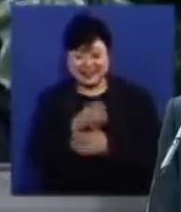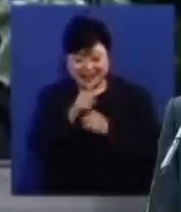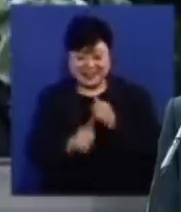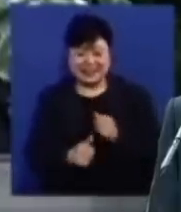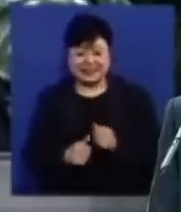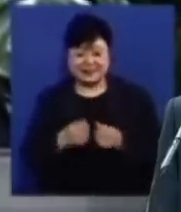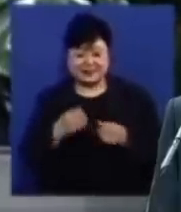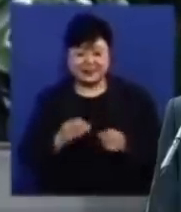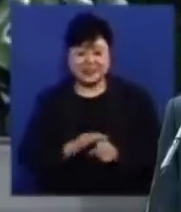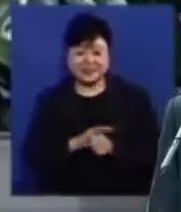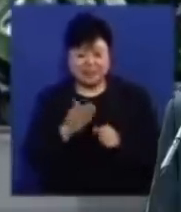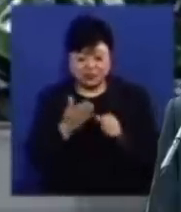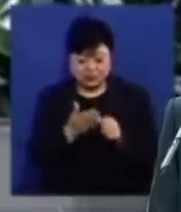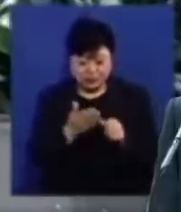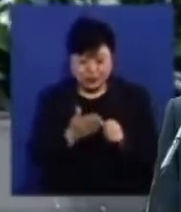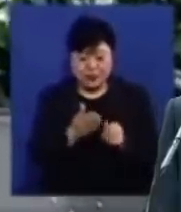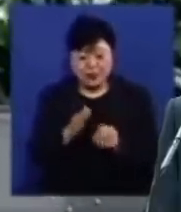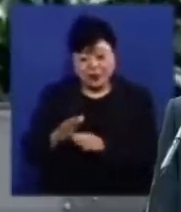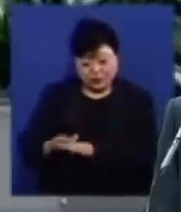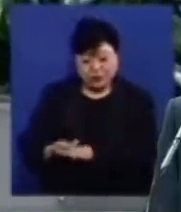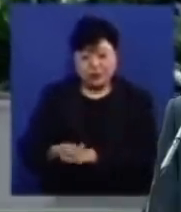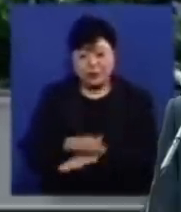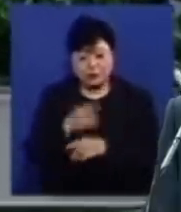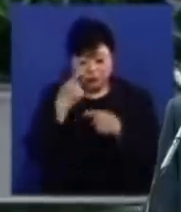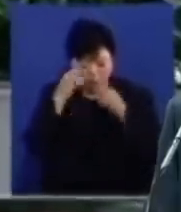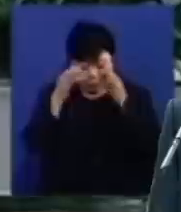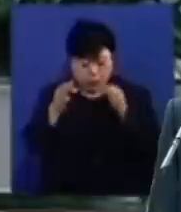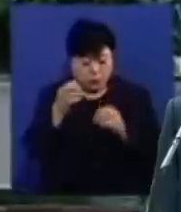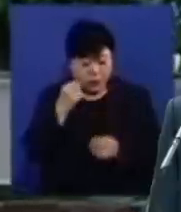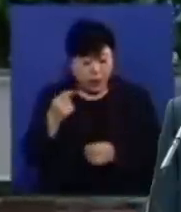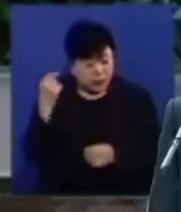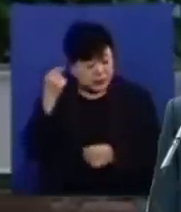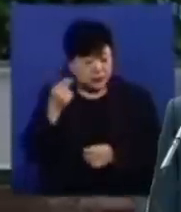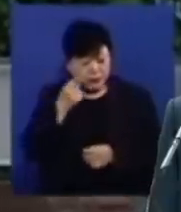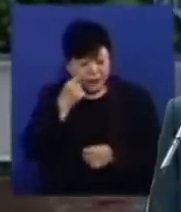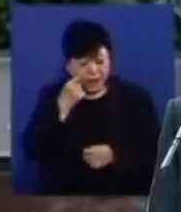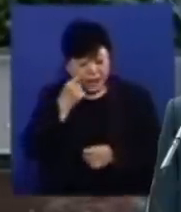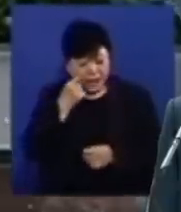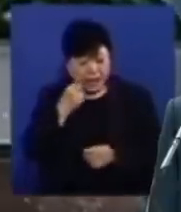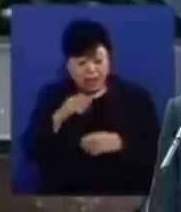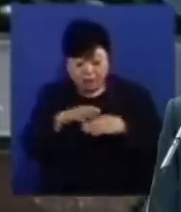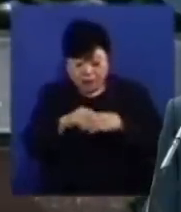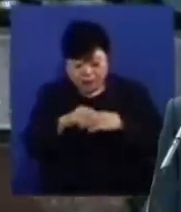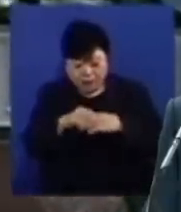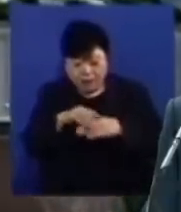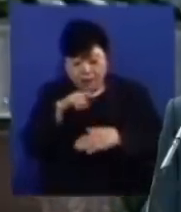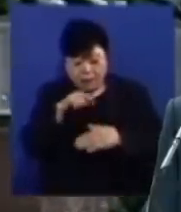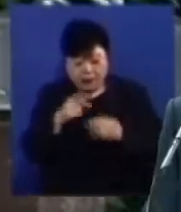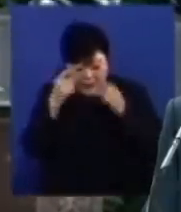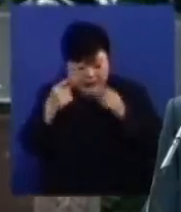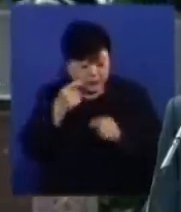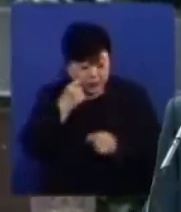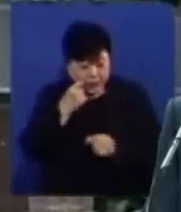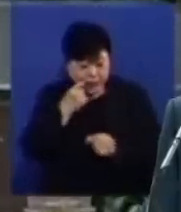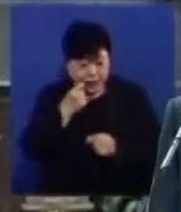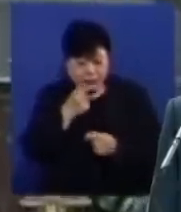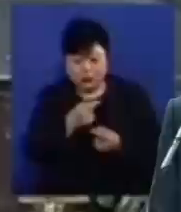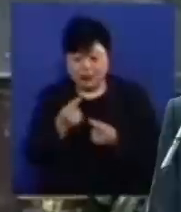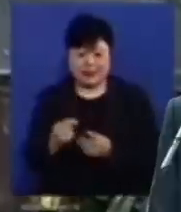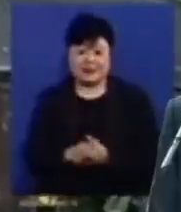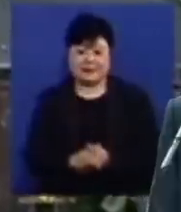하나님이 자기를 사랑한 자를 위해서 예비해 놓은 모든 것을 눈으로 보지 못하고 귀로 듣지 못하고 사람의 마음으로도 깨닫지 못했다는 것